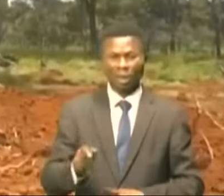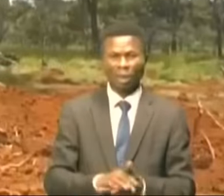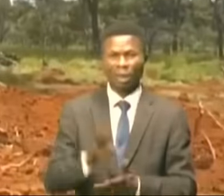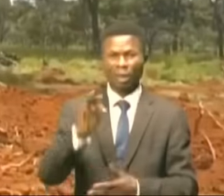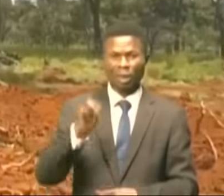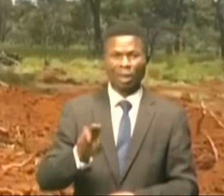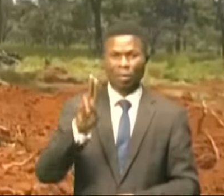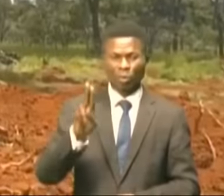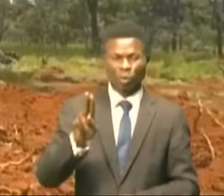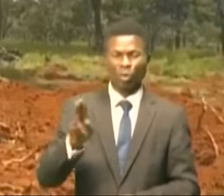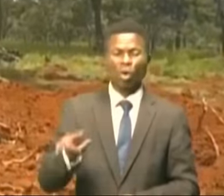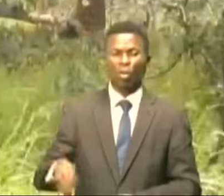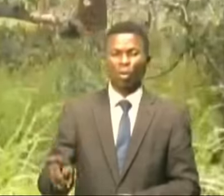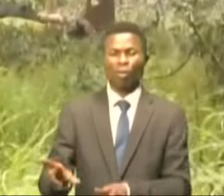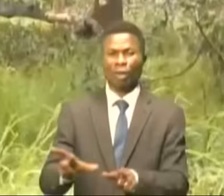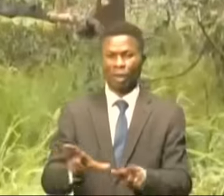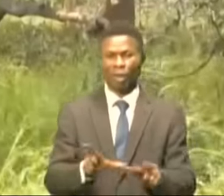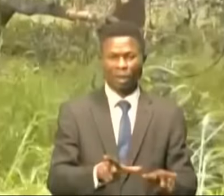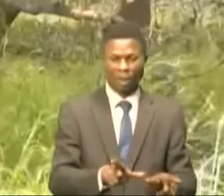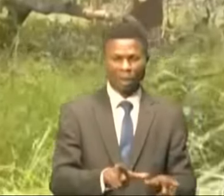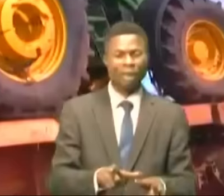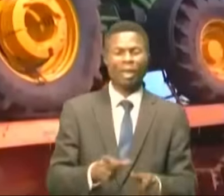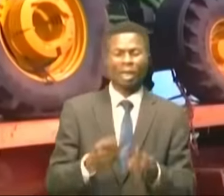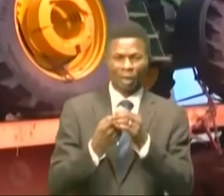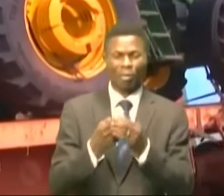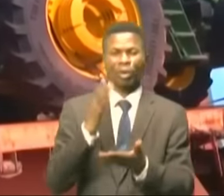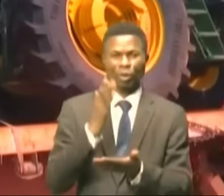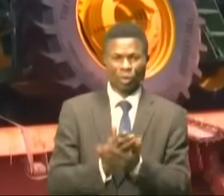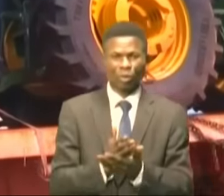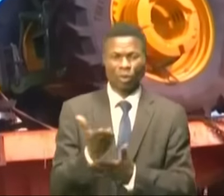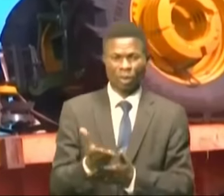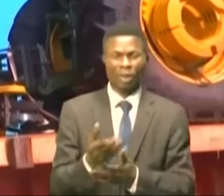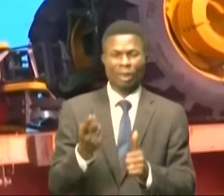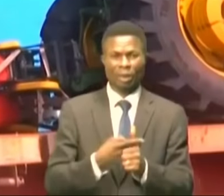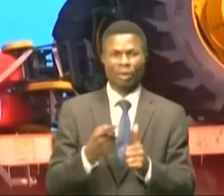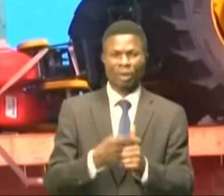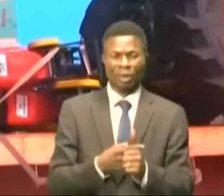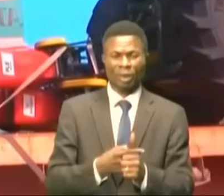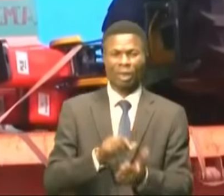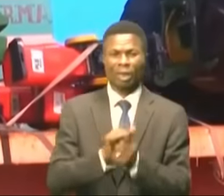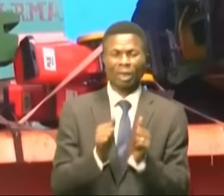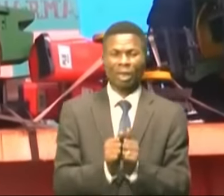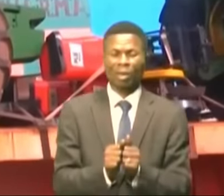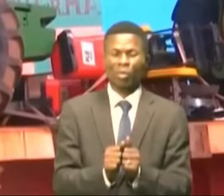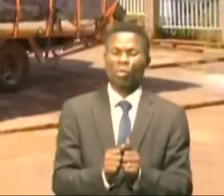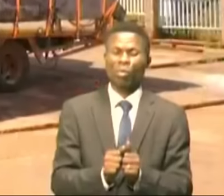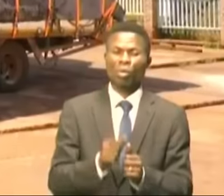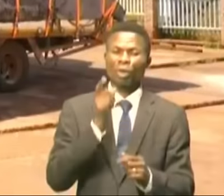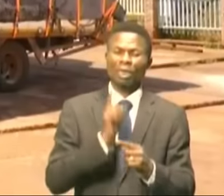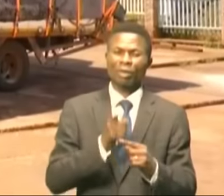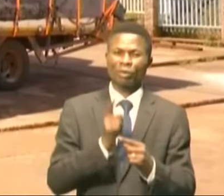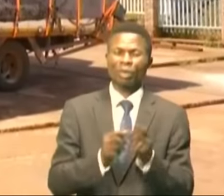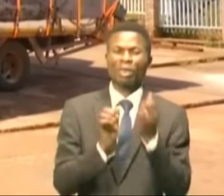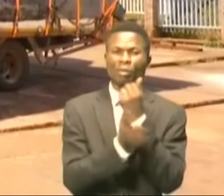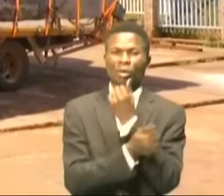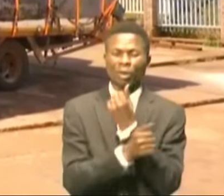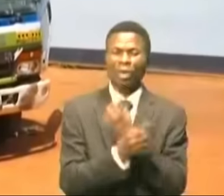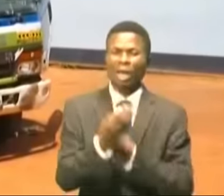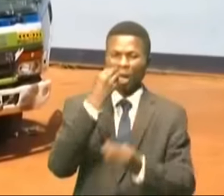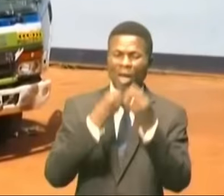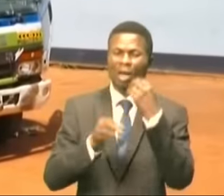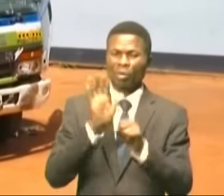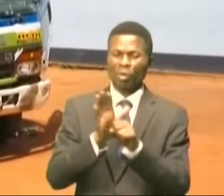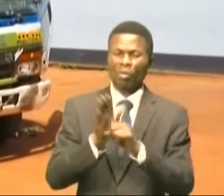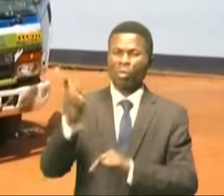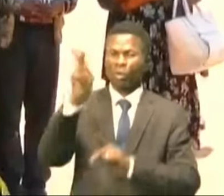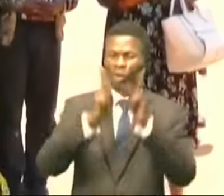Mouchacha, province du Lualaba, est loin d'être atteinte. C'est surtout les déficits en maïs, base de l'alimentation de